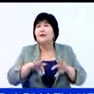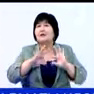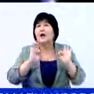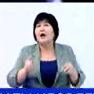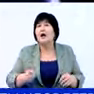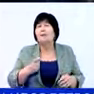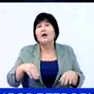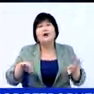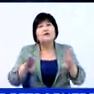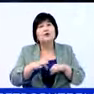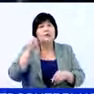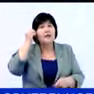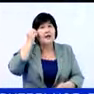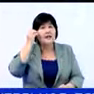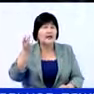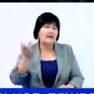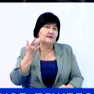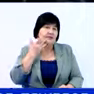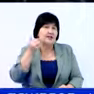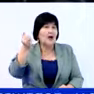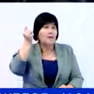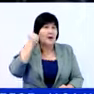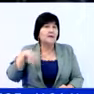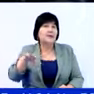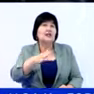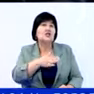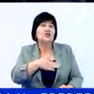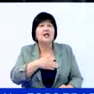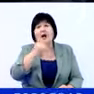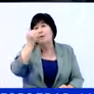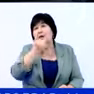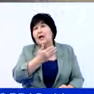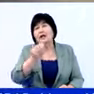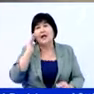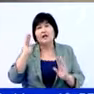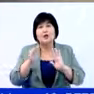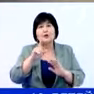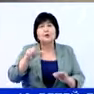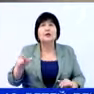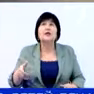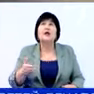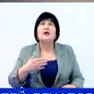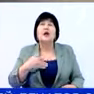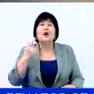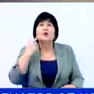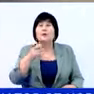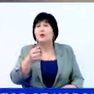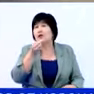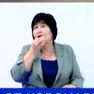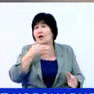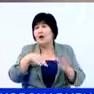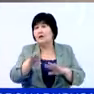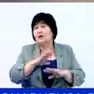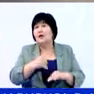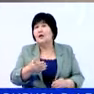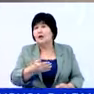профессионализм и безусловный талант навсегда в памяти и в сердцах благодарных слушателей. Я так думаю, почему он рано ушел,